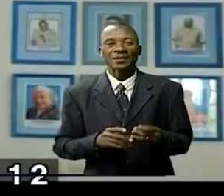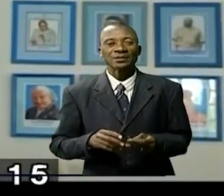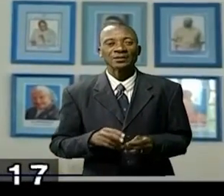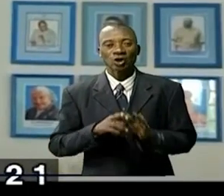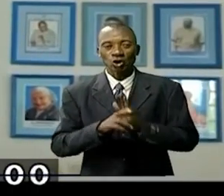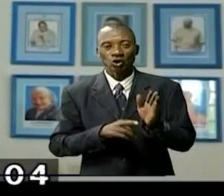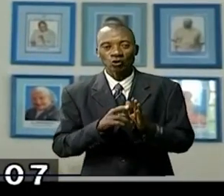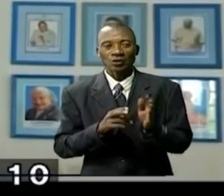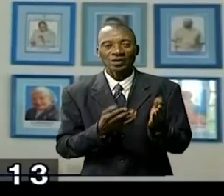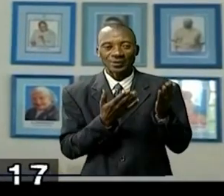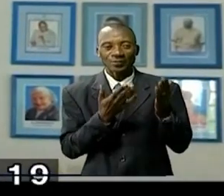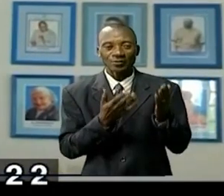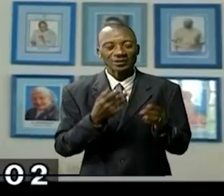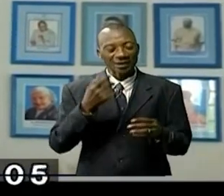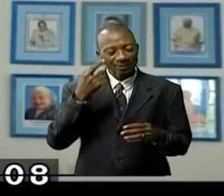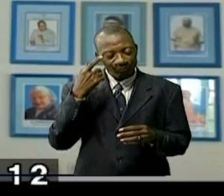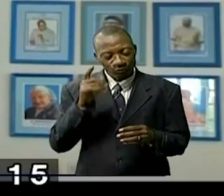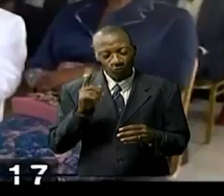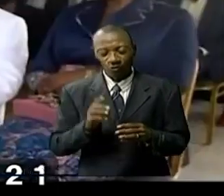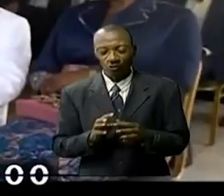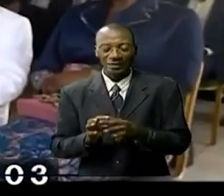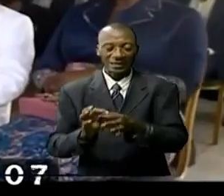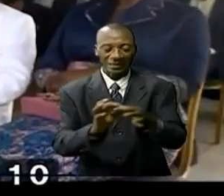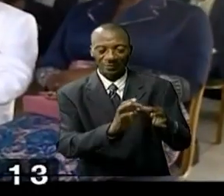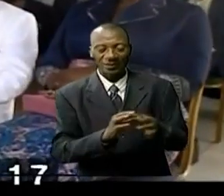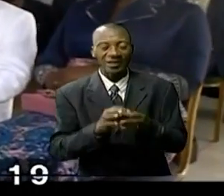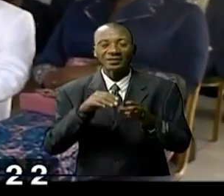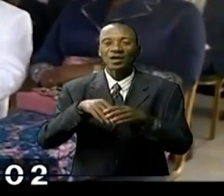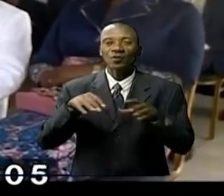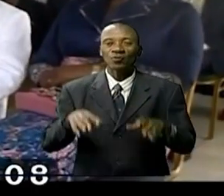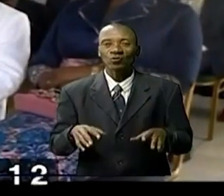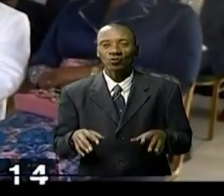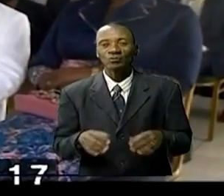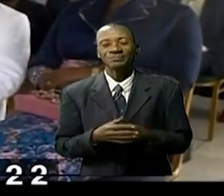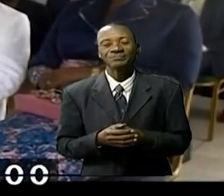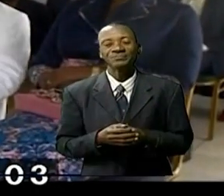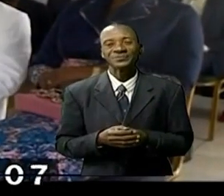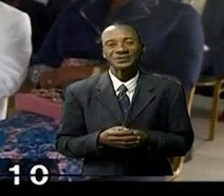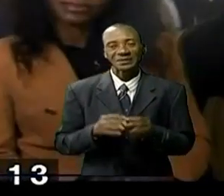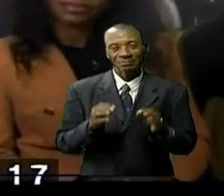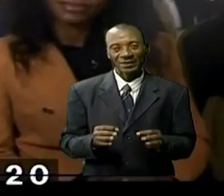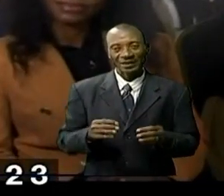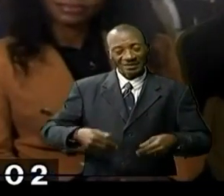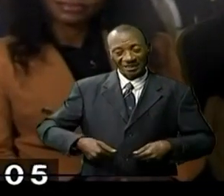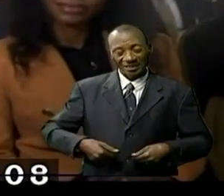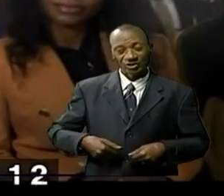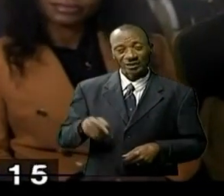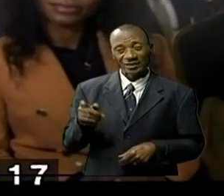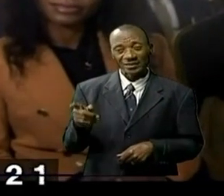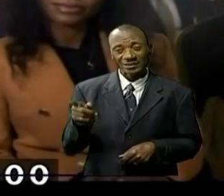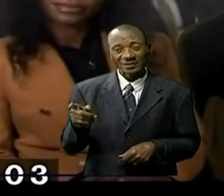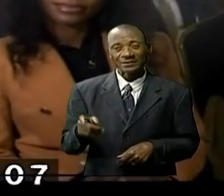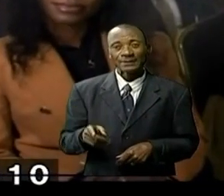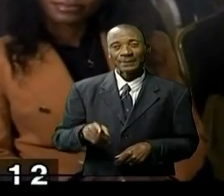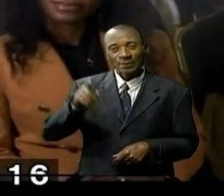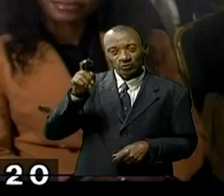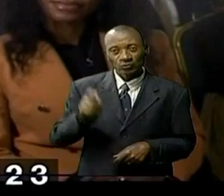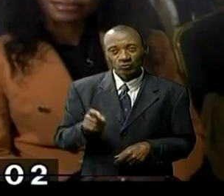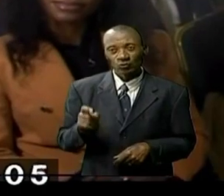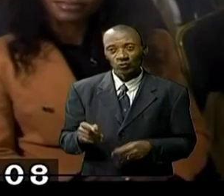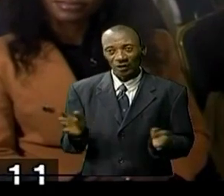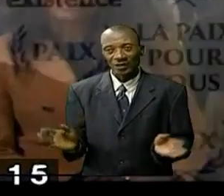de l'entrepreneuriat en république démocratique du congo pourvu que cette jeunesse soit suffisamment motivé